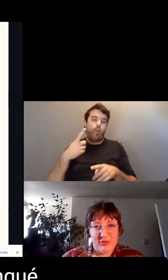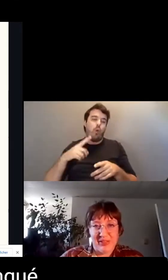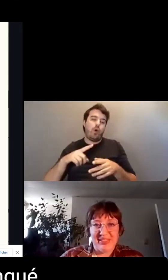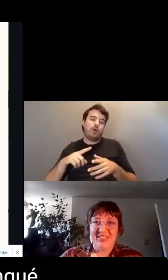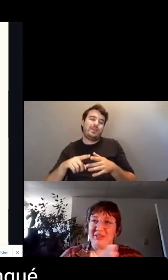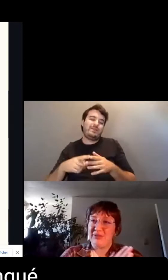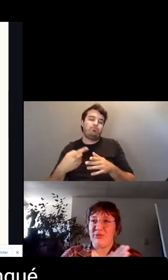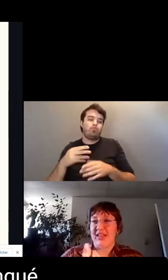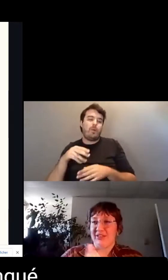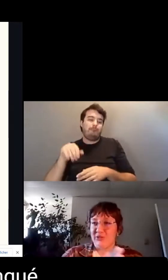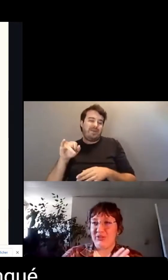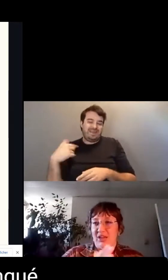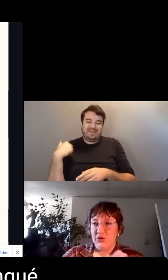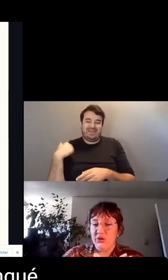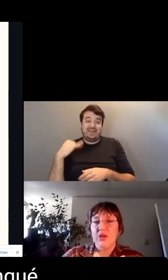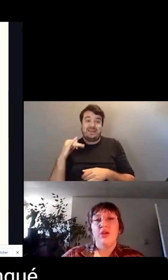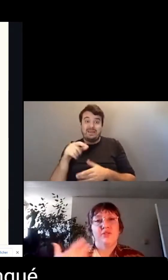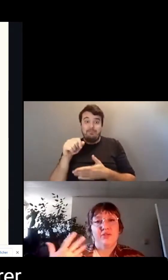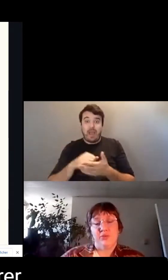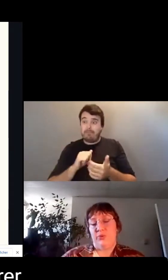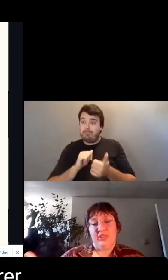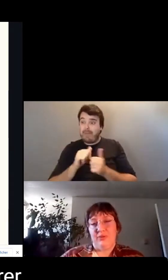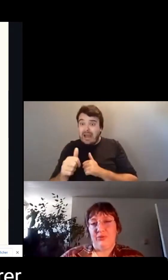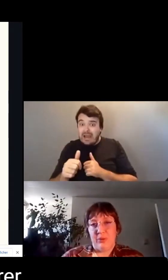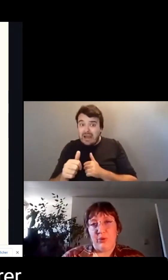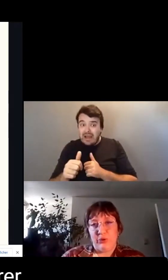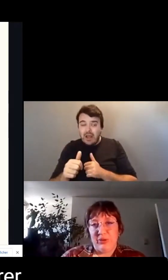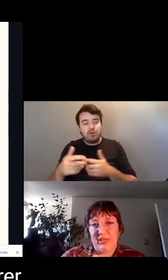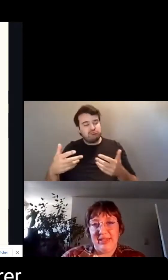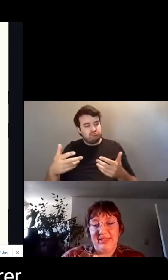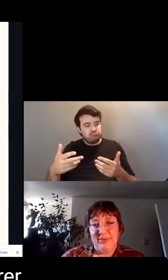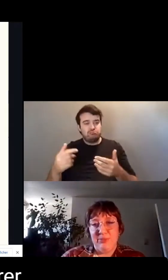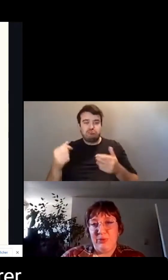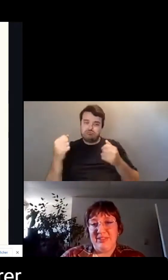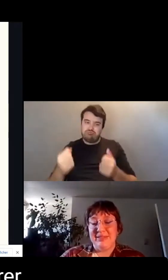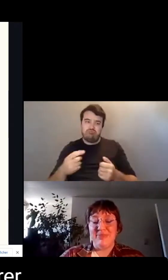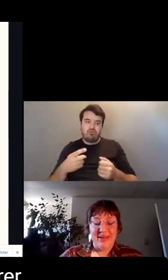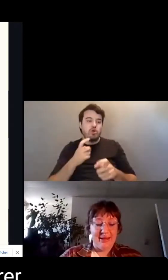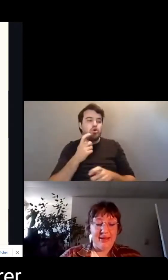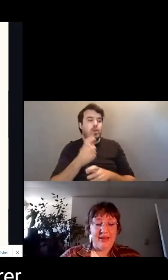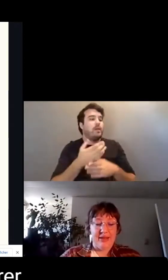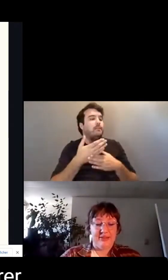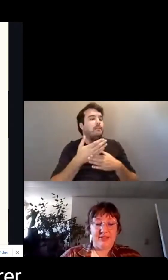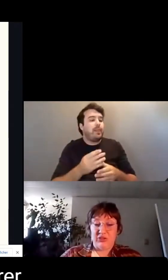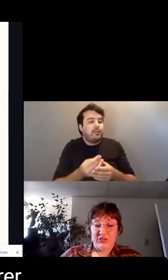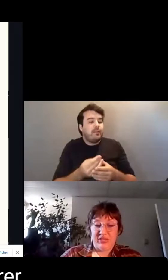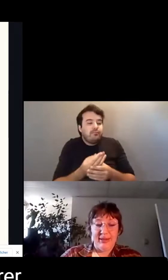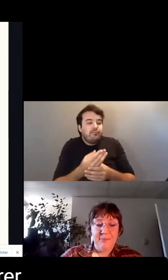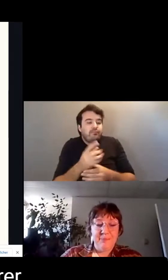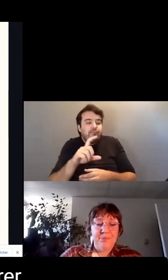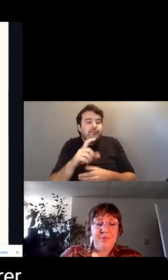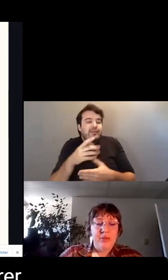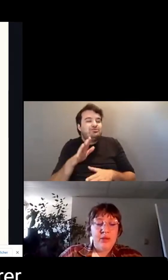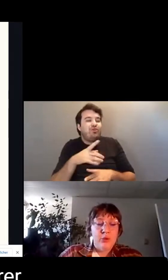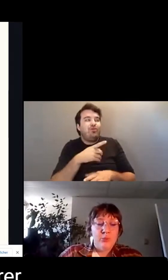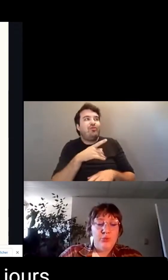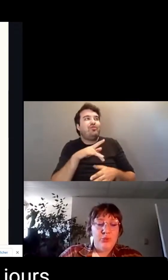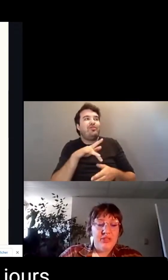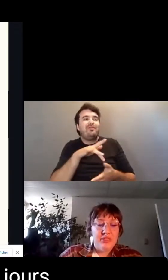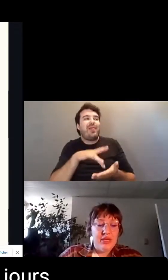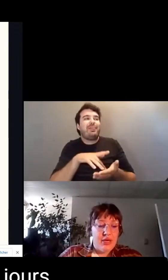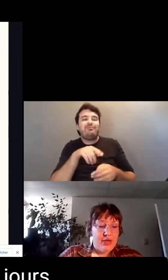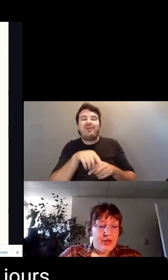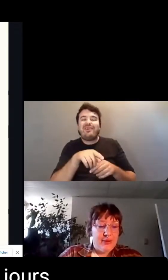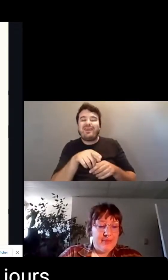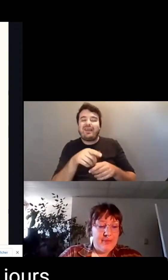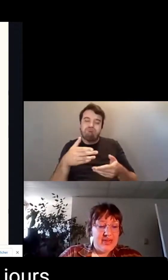vous avez manqué cette fenêtre de temps-là, vous pourriez vous en procurer des petits plants en centre-jardin.